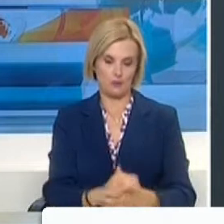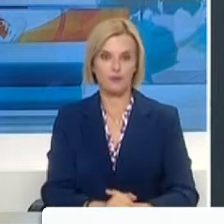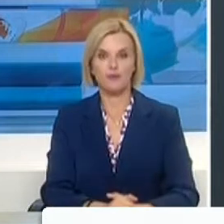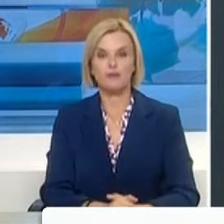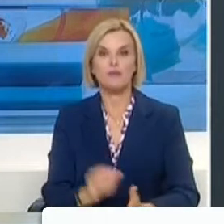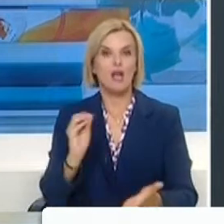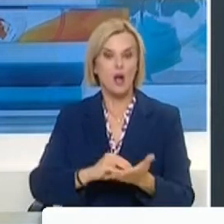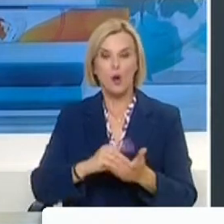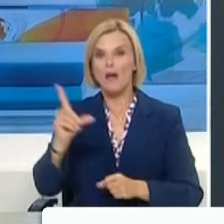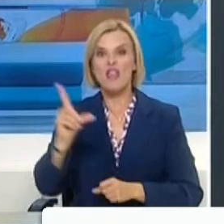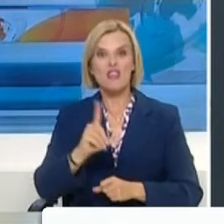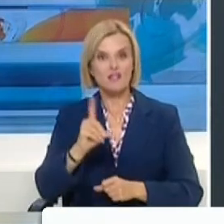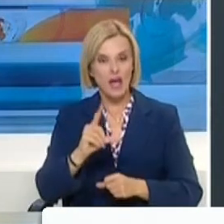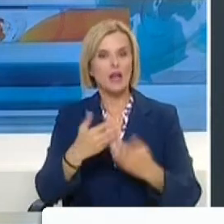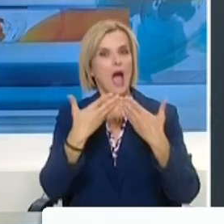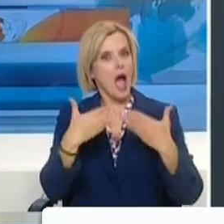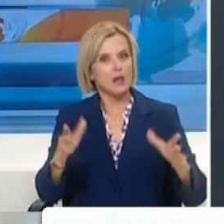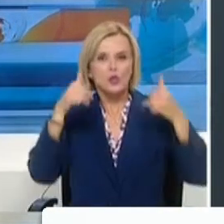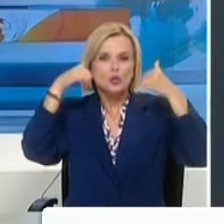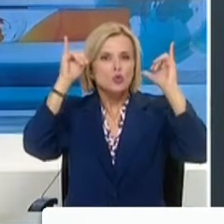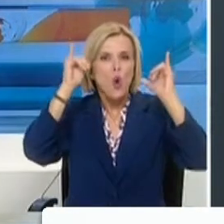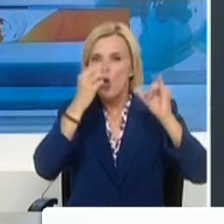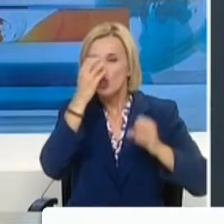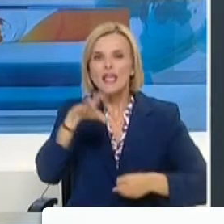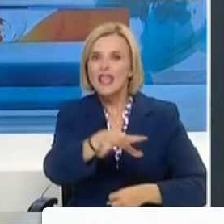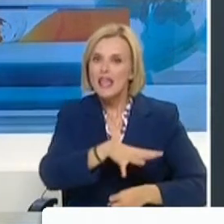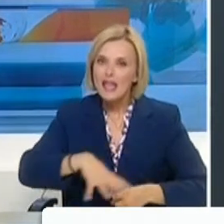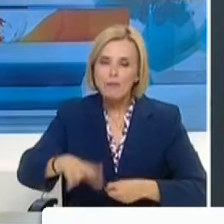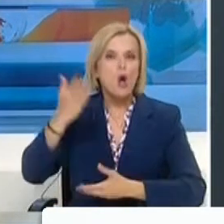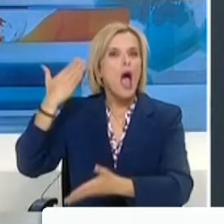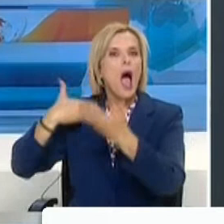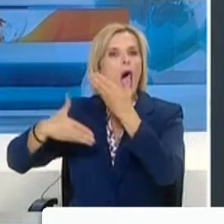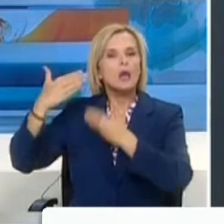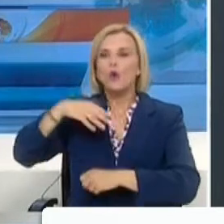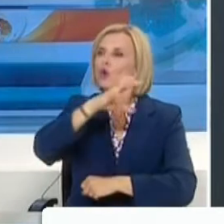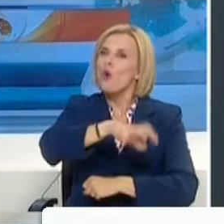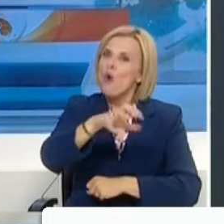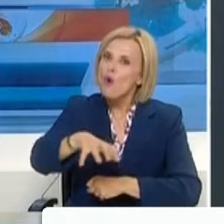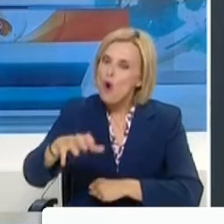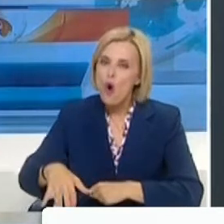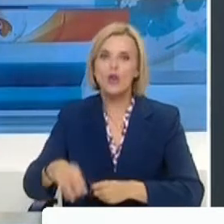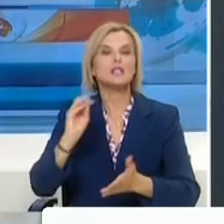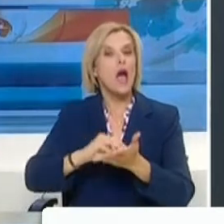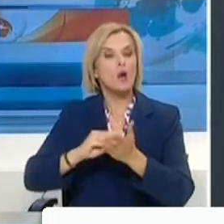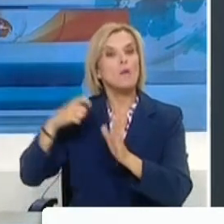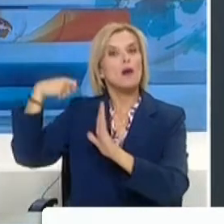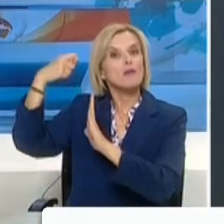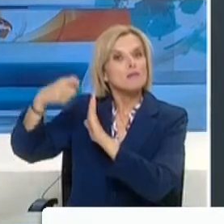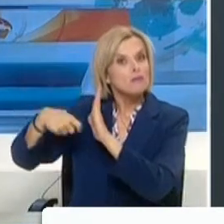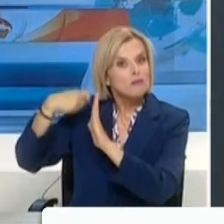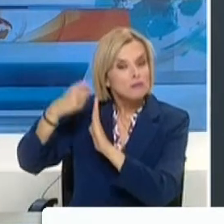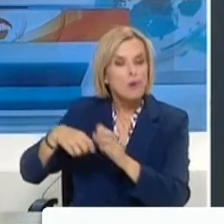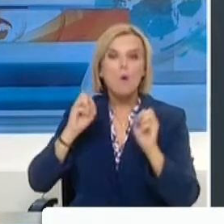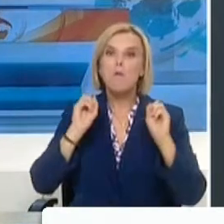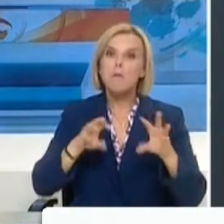Επίσης, τη Δευτέρα ανοίγουν τα ζωολογικά πάρκα και βοτανικοί κήποι, επαναλειτουργούν οι αρχαιολογικοί χώροι, ξεκινούν οι πρόβες και τα κινηματογραφικά γυρίσματα, πάντα